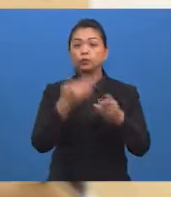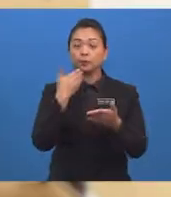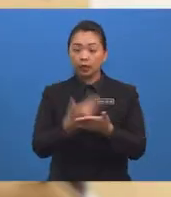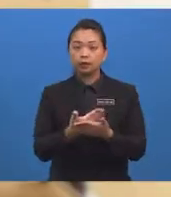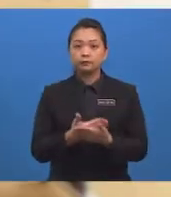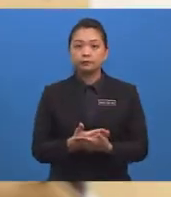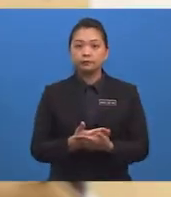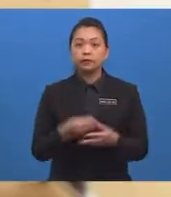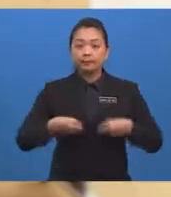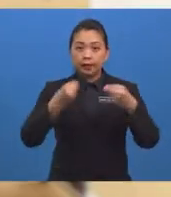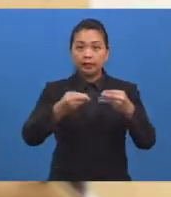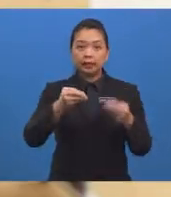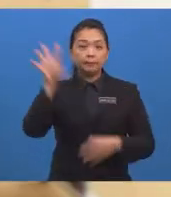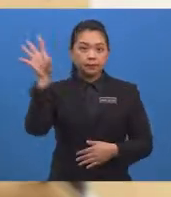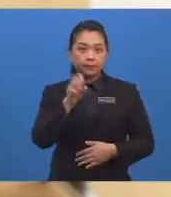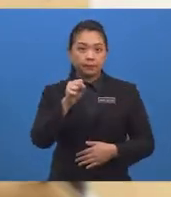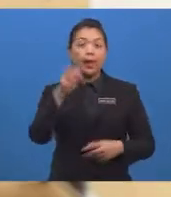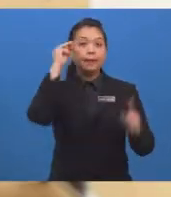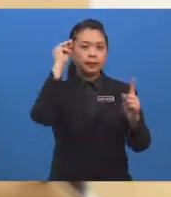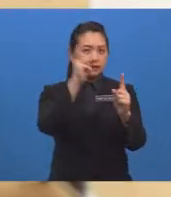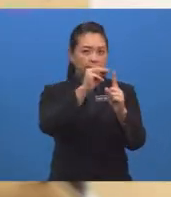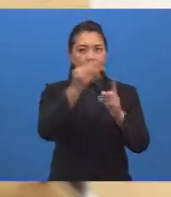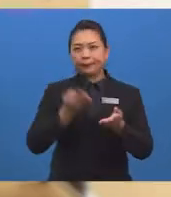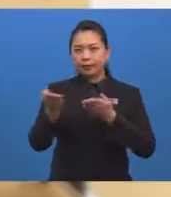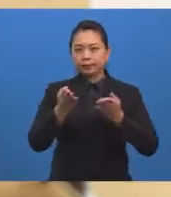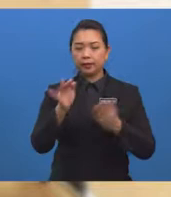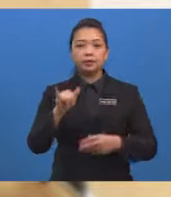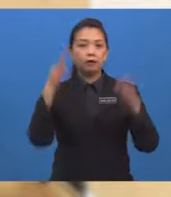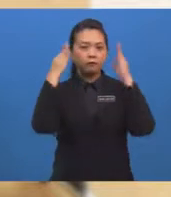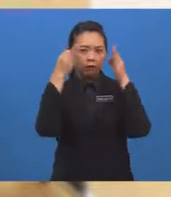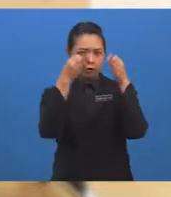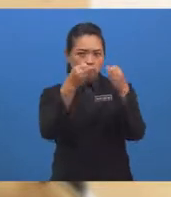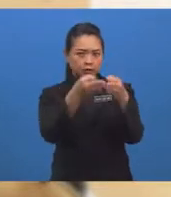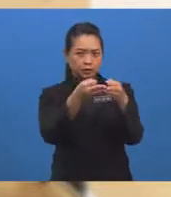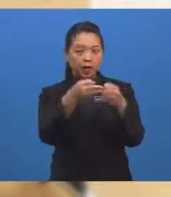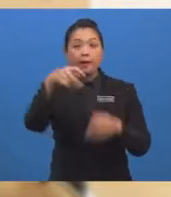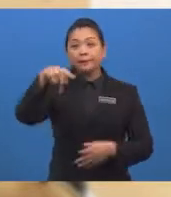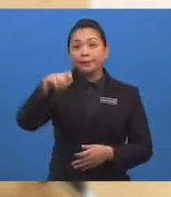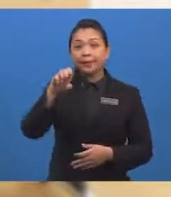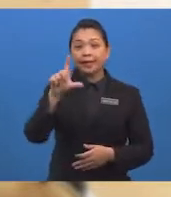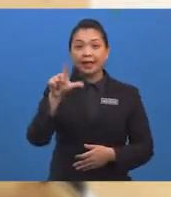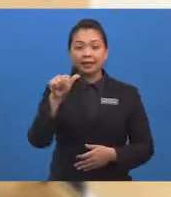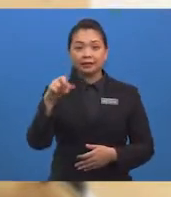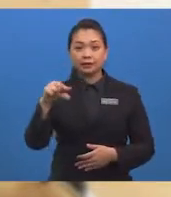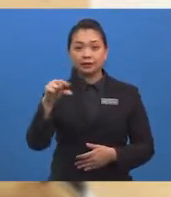Bagi mencapai matlamat perkhidmatan yang berfokuskan pelanggan, piawaian yang